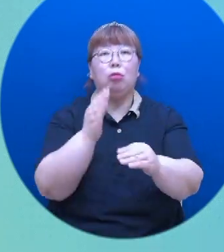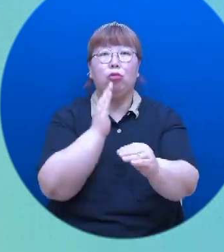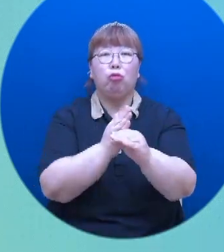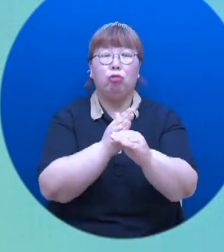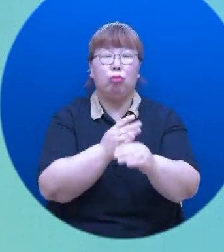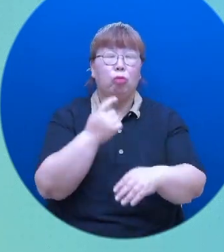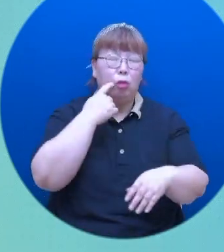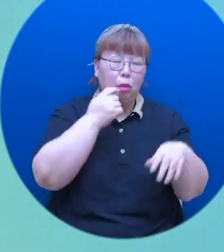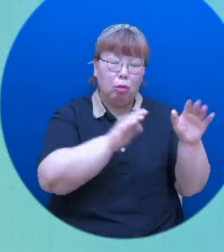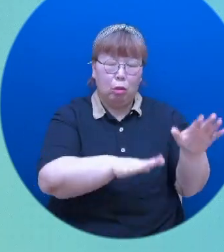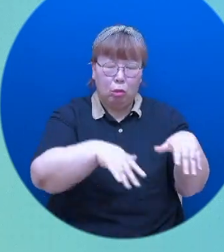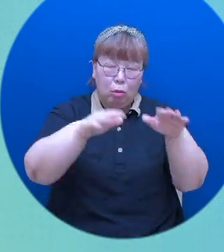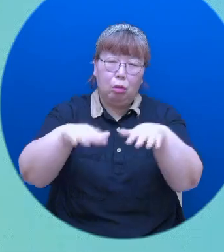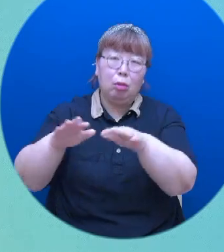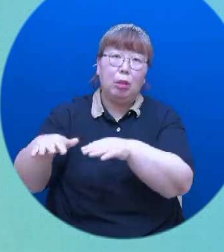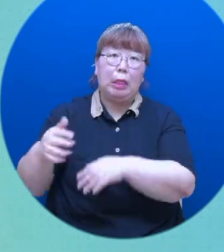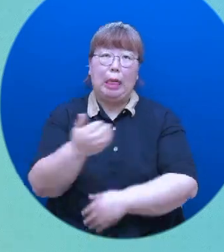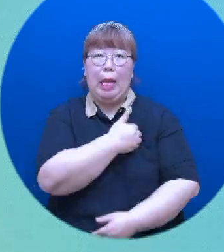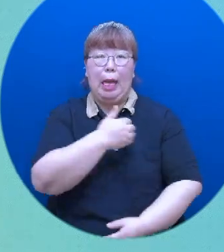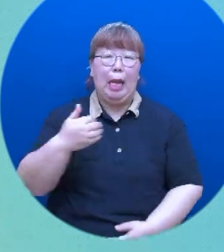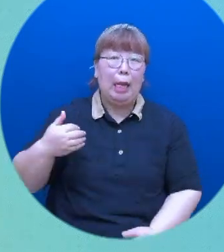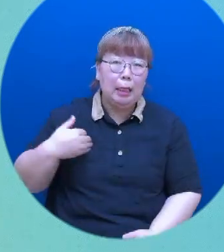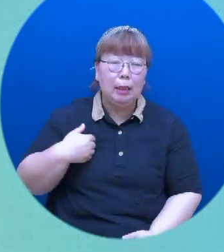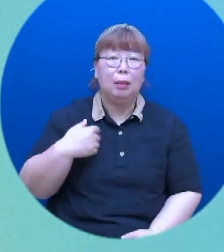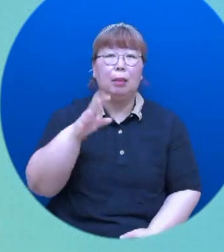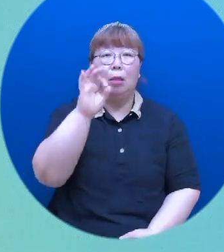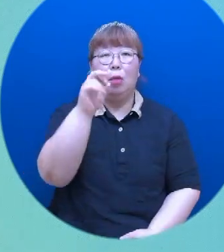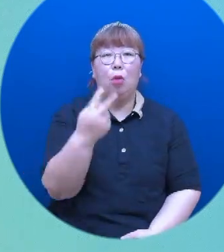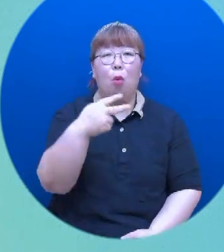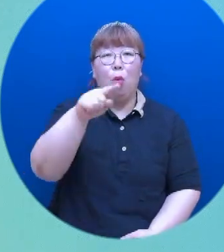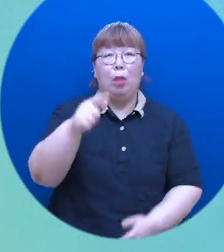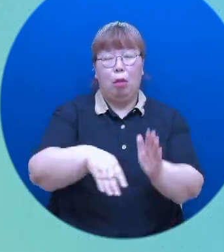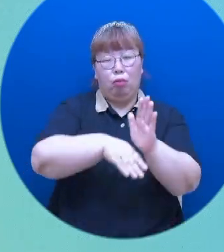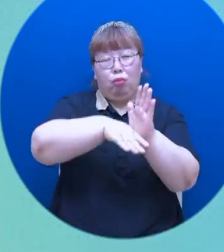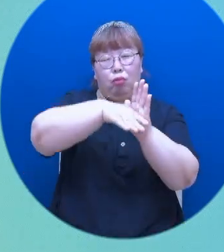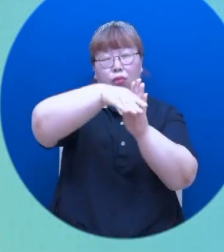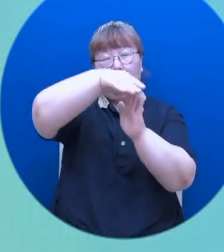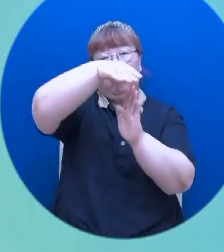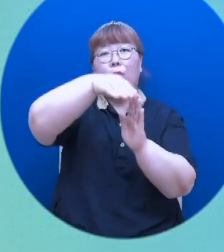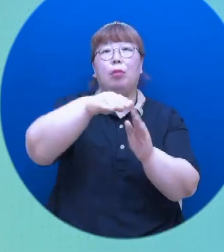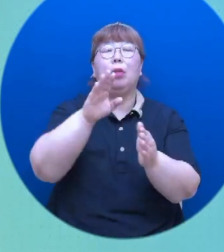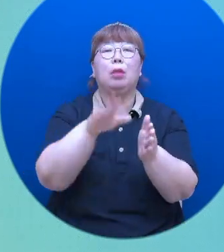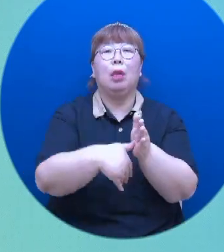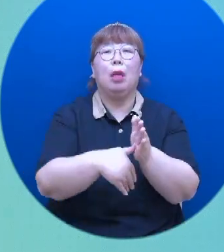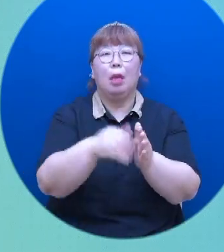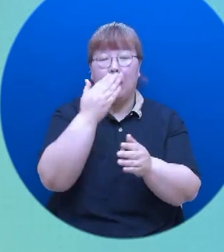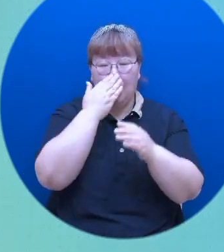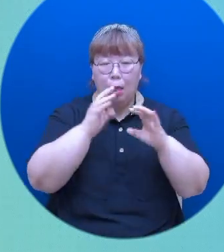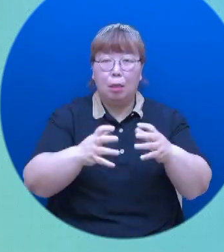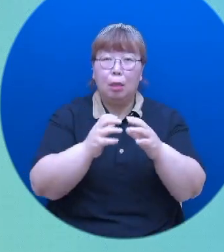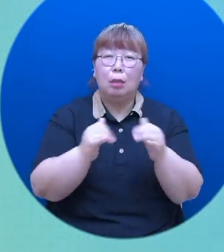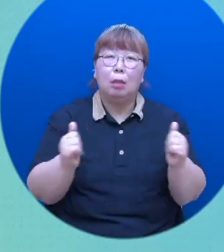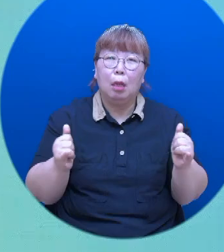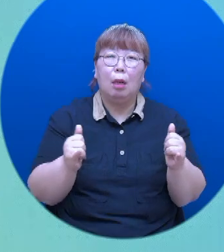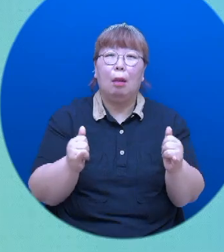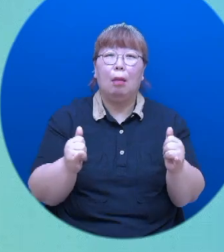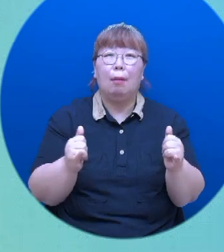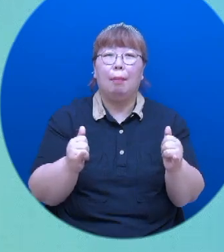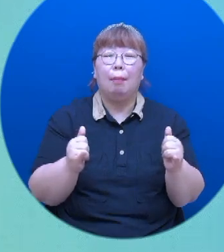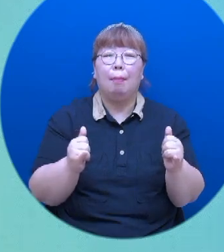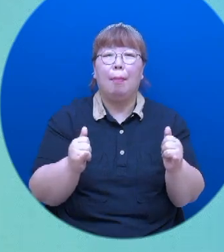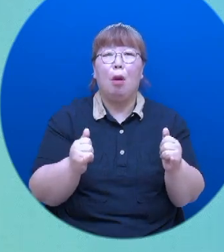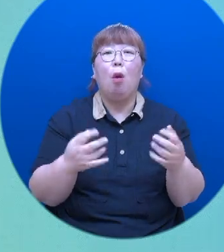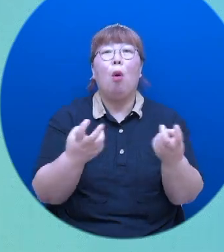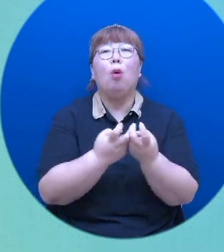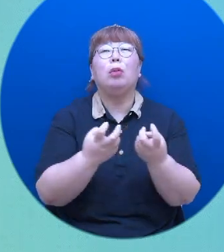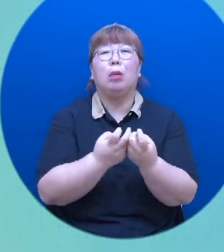물이 가득가득 가장 요단강 물수위가 높을 때 이스라엘 백성을 하나님은 끌어온 거죠. 뭐하기